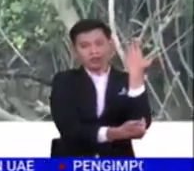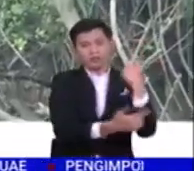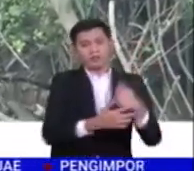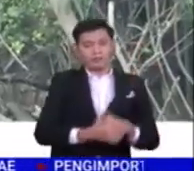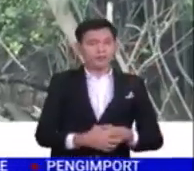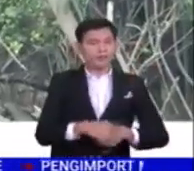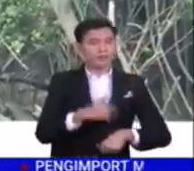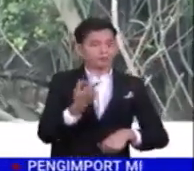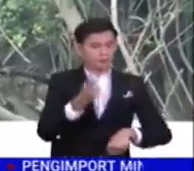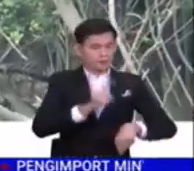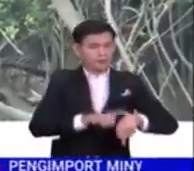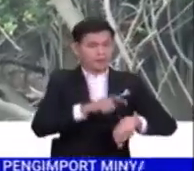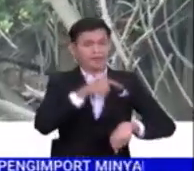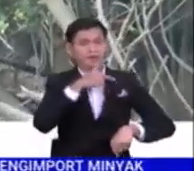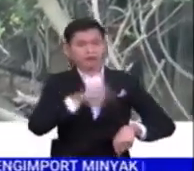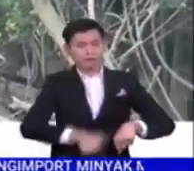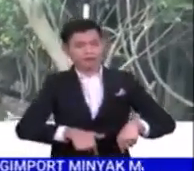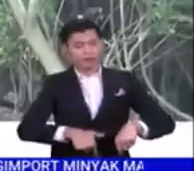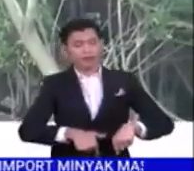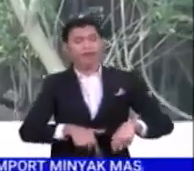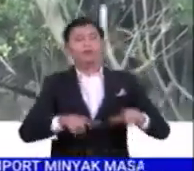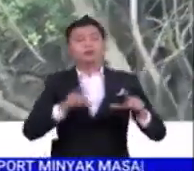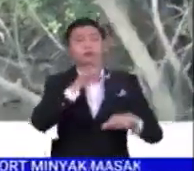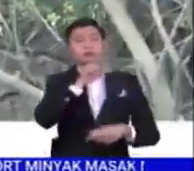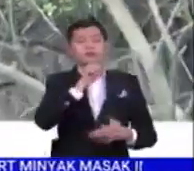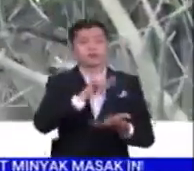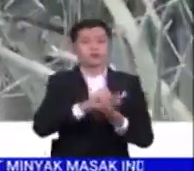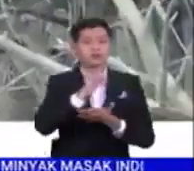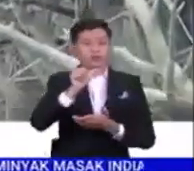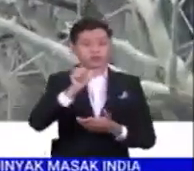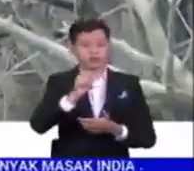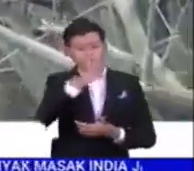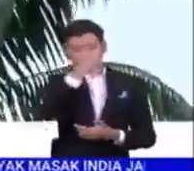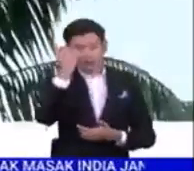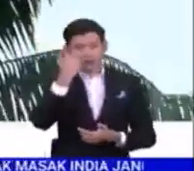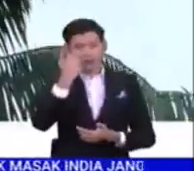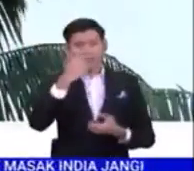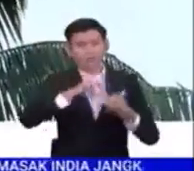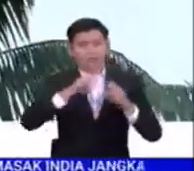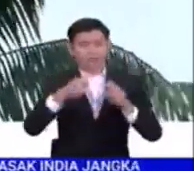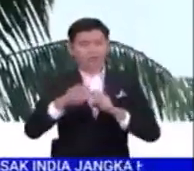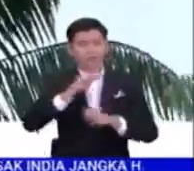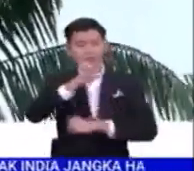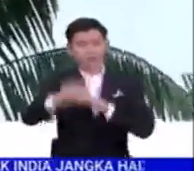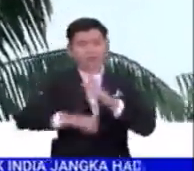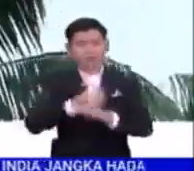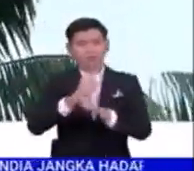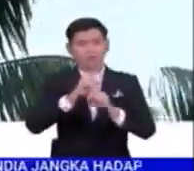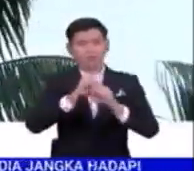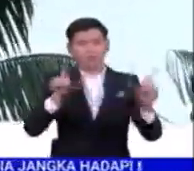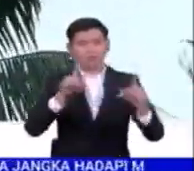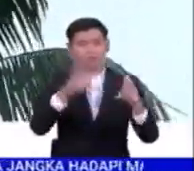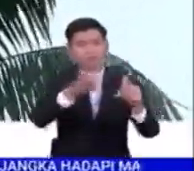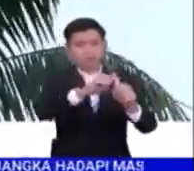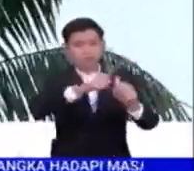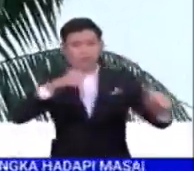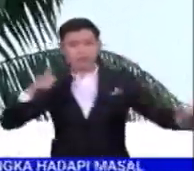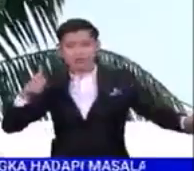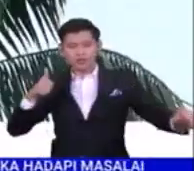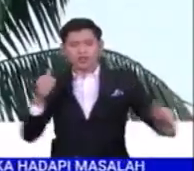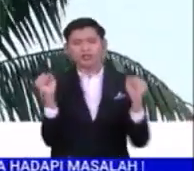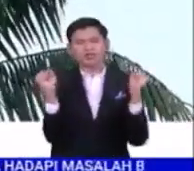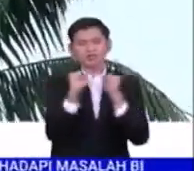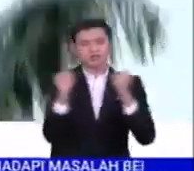mengambil masa yang panjang. Kehadiran mereka bukan petanda bencana, sebaliknya mengelakkan diri daripada musim sejuk di